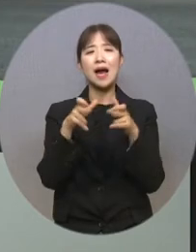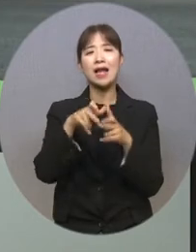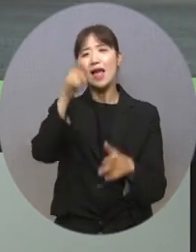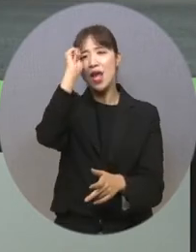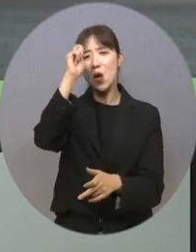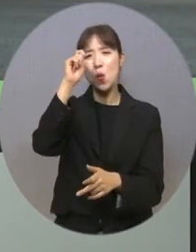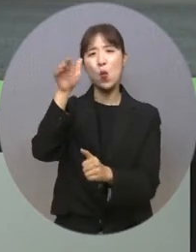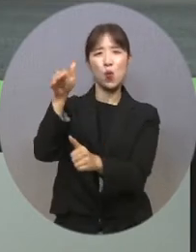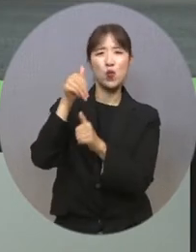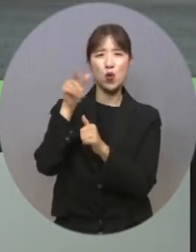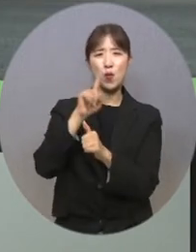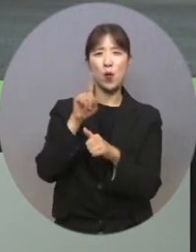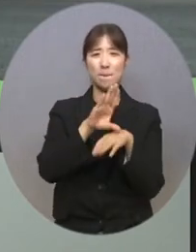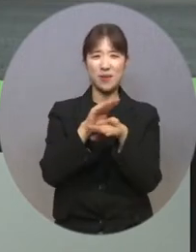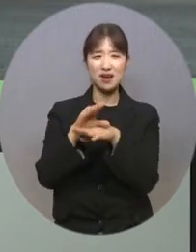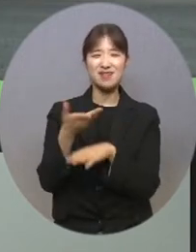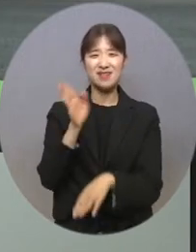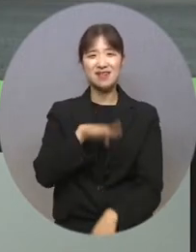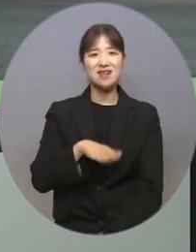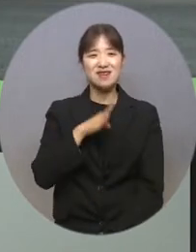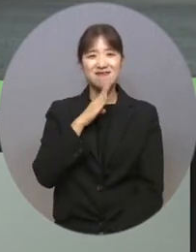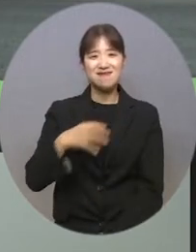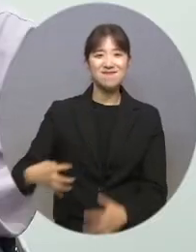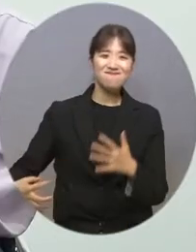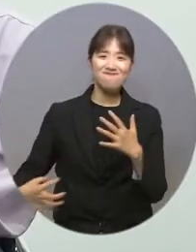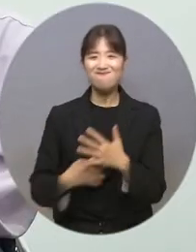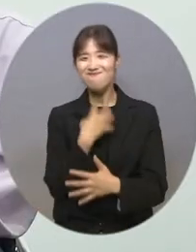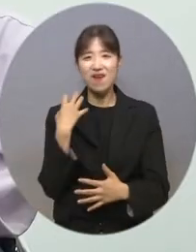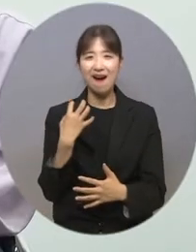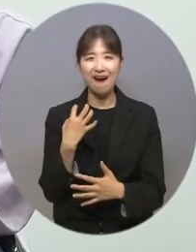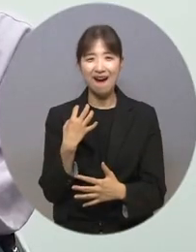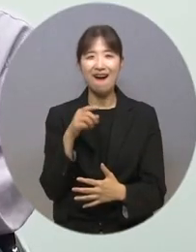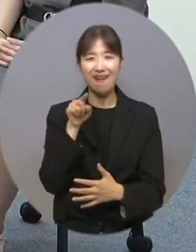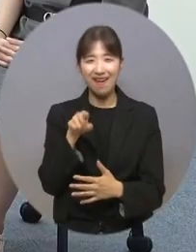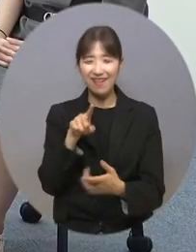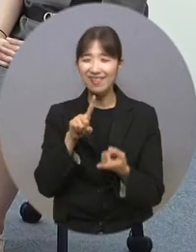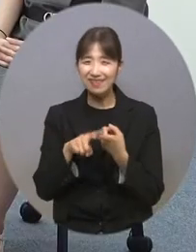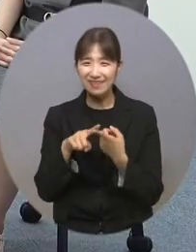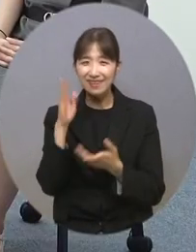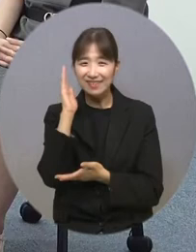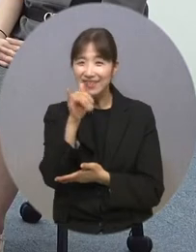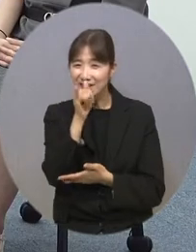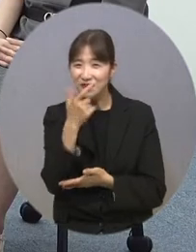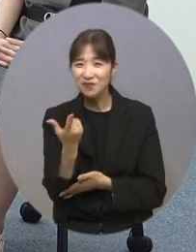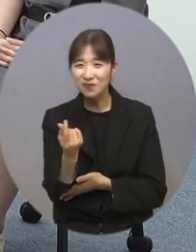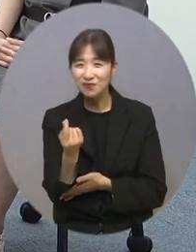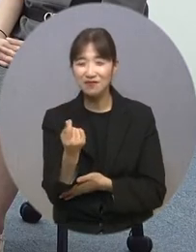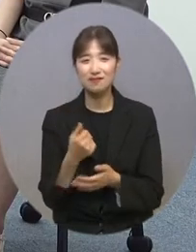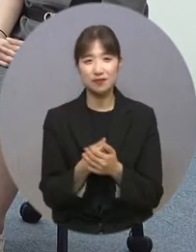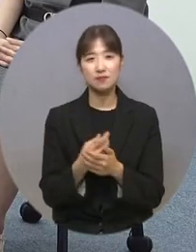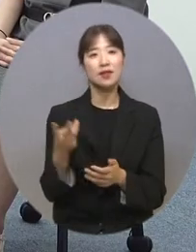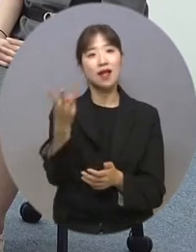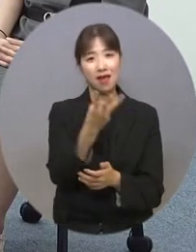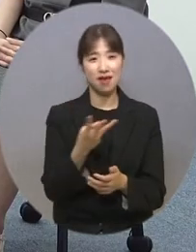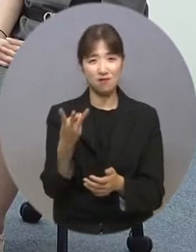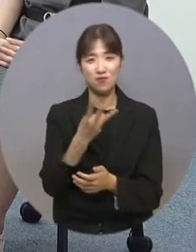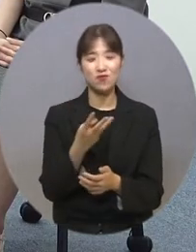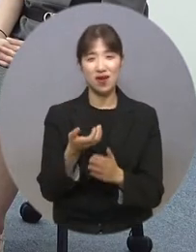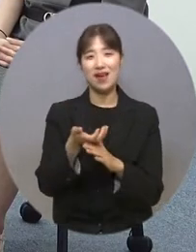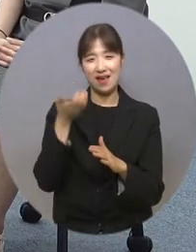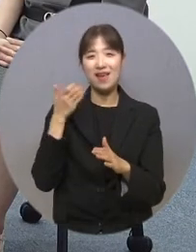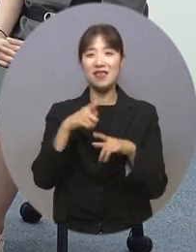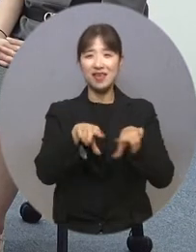보통 방송이지만 욕부터 나오는 그러니 동거에 대한 얘기를 많이 하잖아요 세 분 다 지금